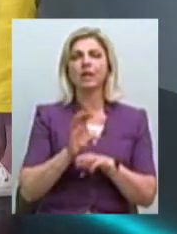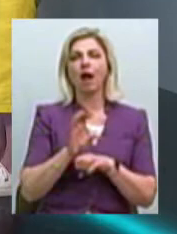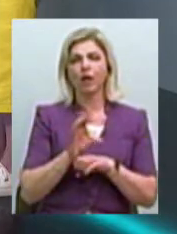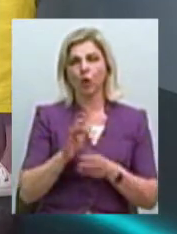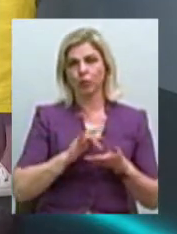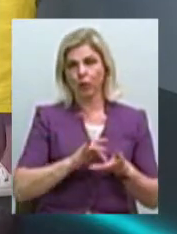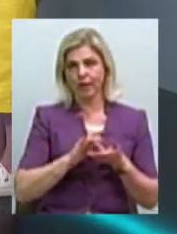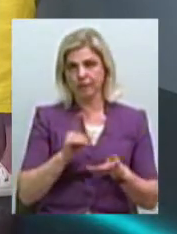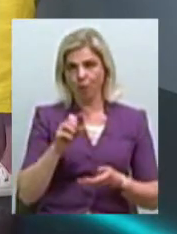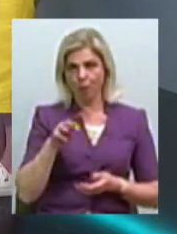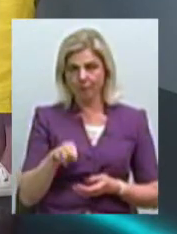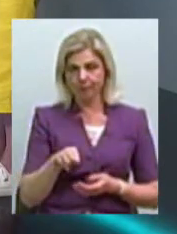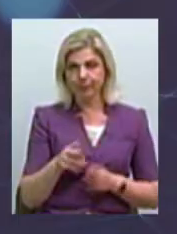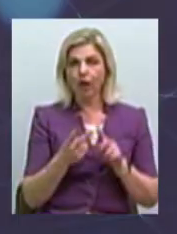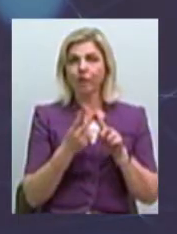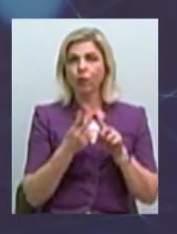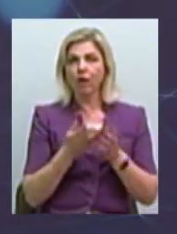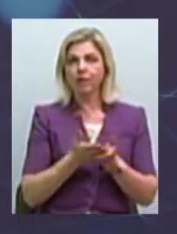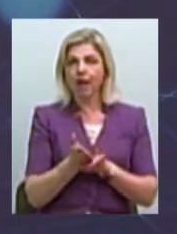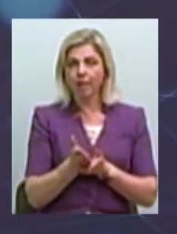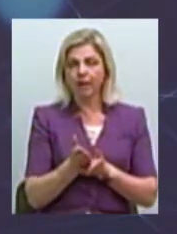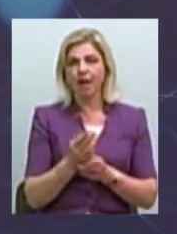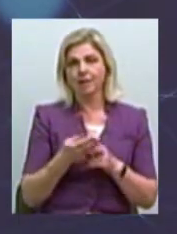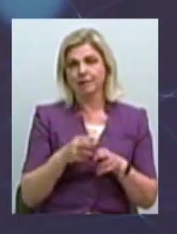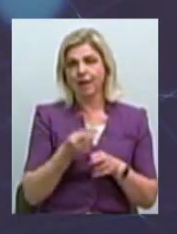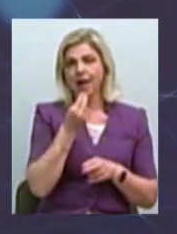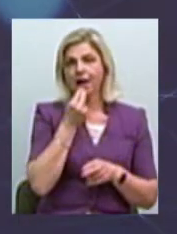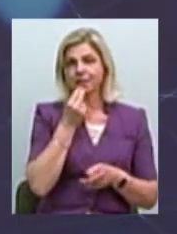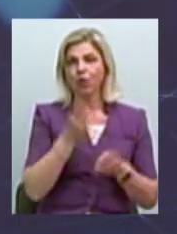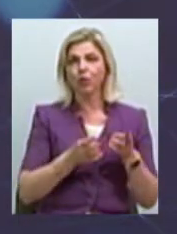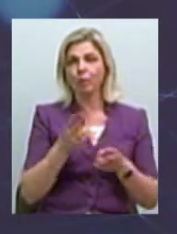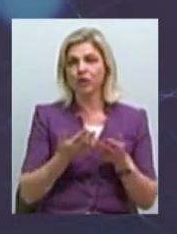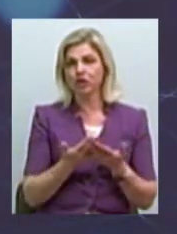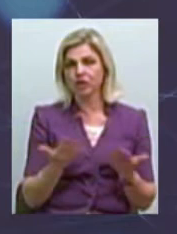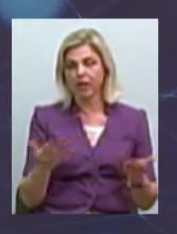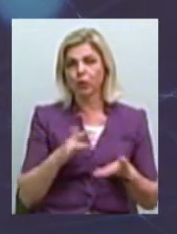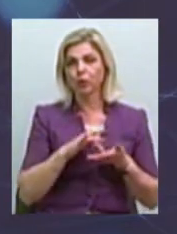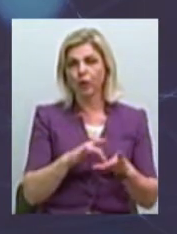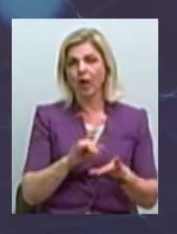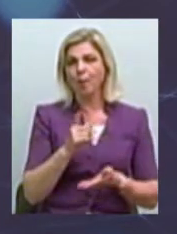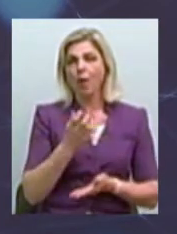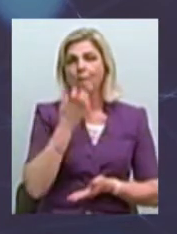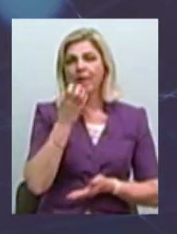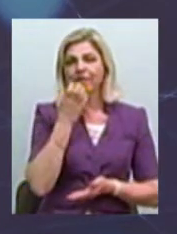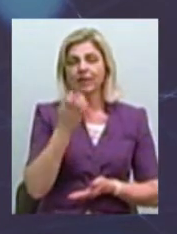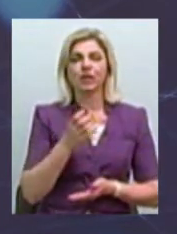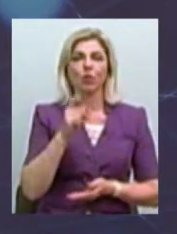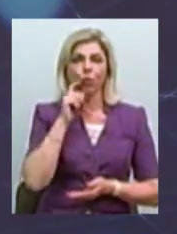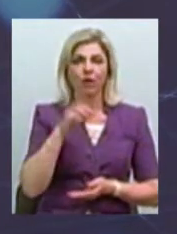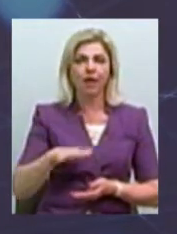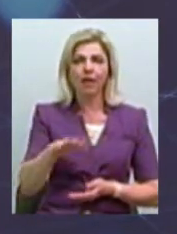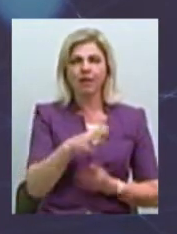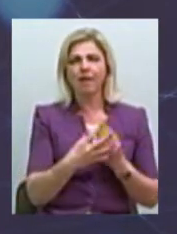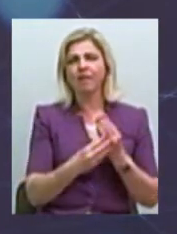туризмом. Другий напрям, мабуть, це гастрономічний туризм, тому що південь України – це виноградники,